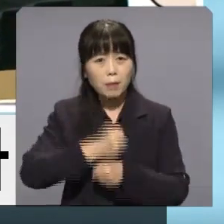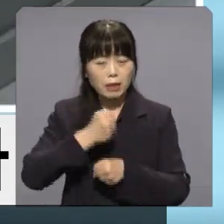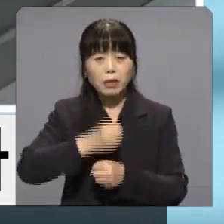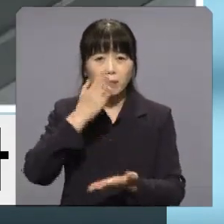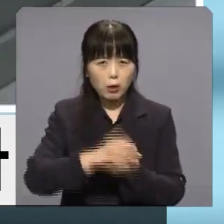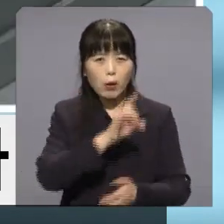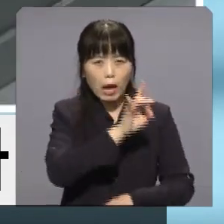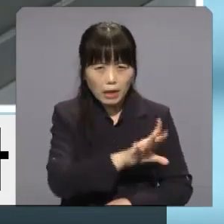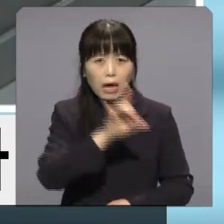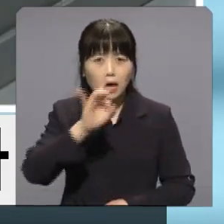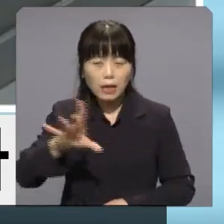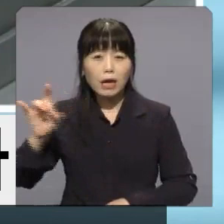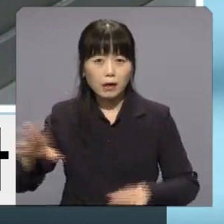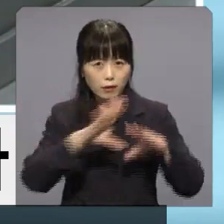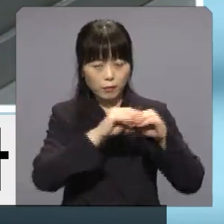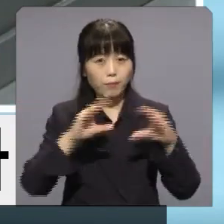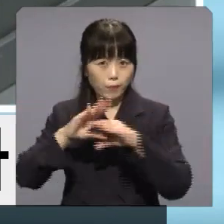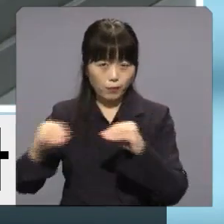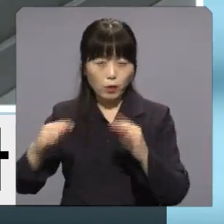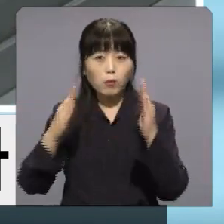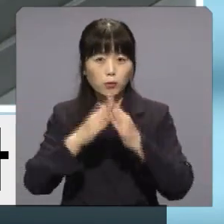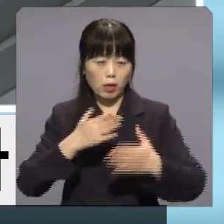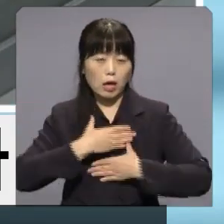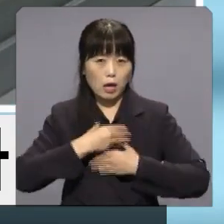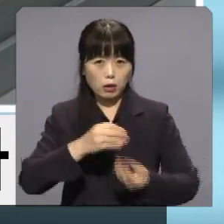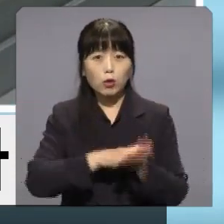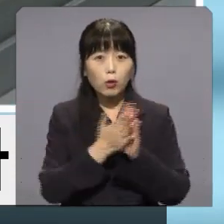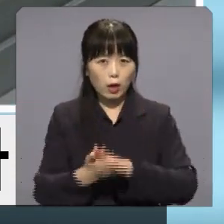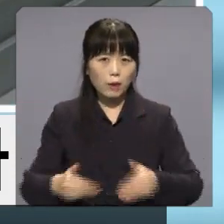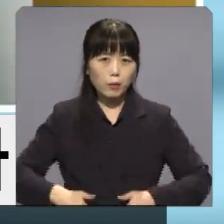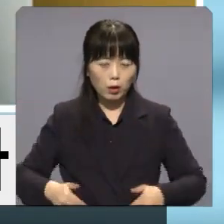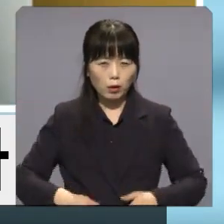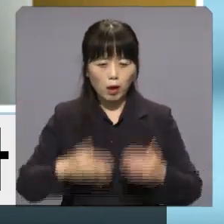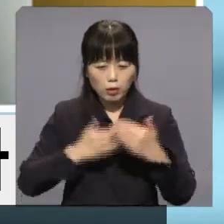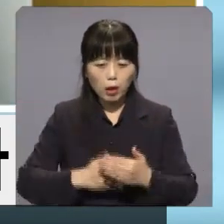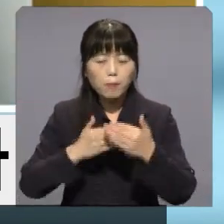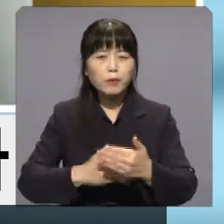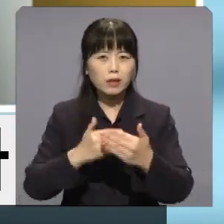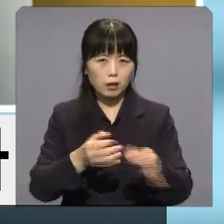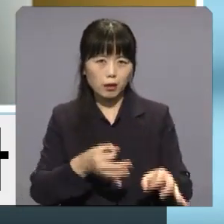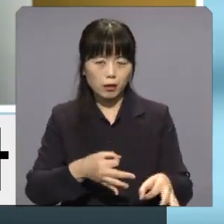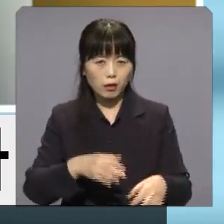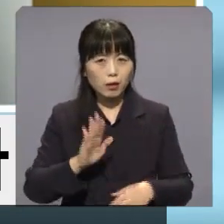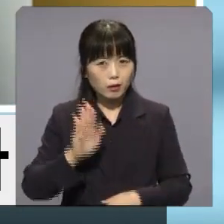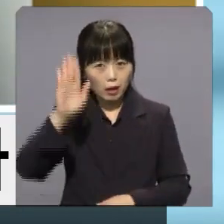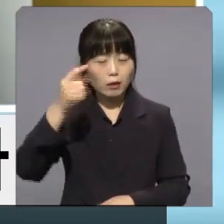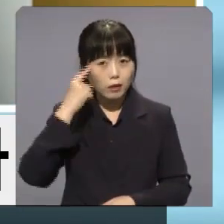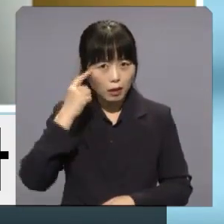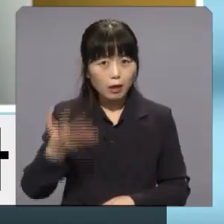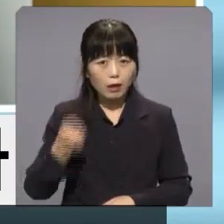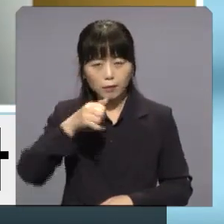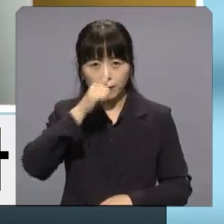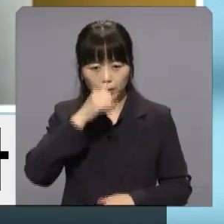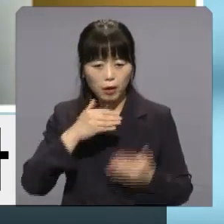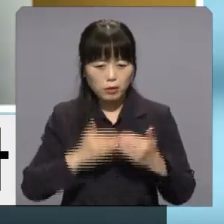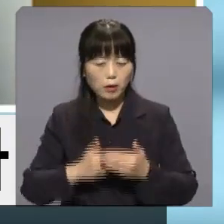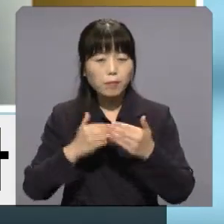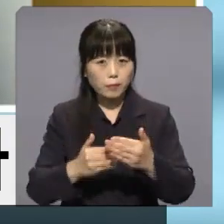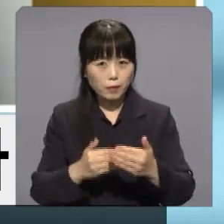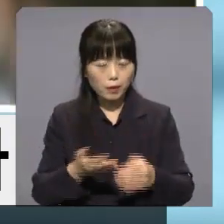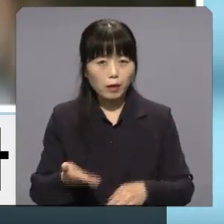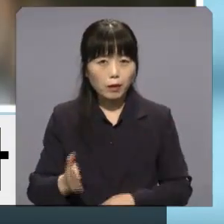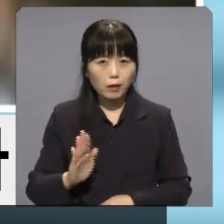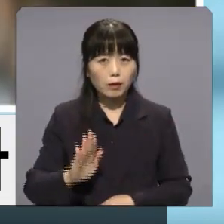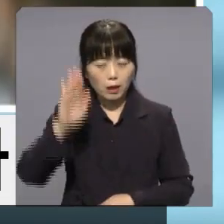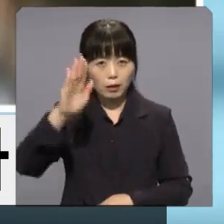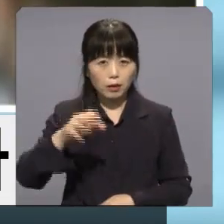부동산시장의 안정아 전체를 안정화 되는 게 제 진적 상승 이라고 보거든요 그런 점진적 상승을 이끌어 낼 수 있는